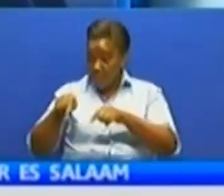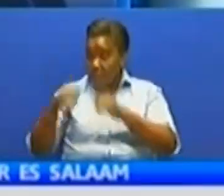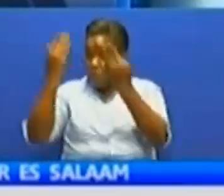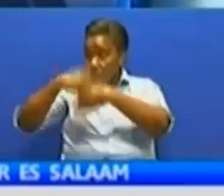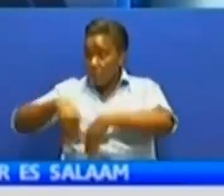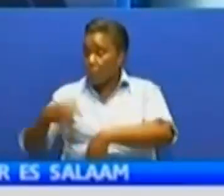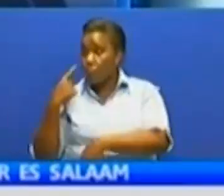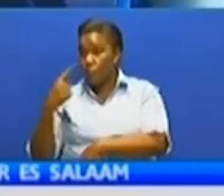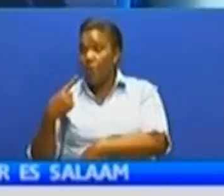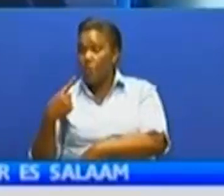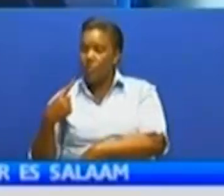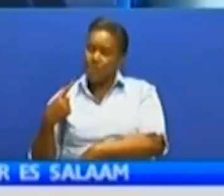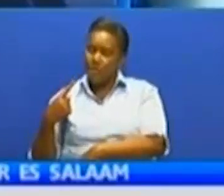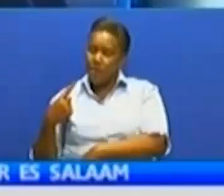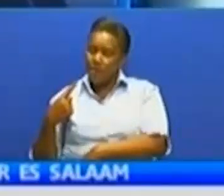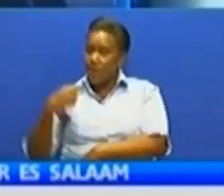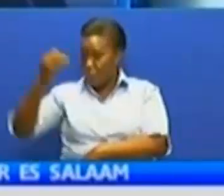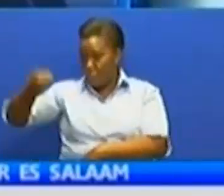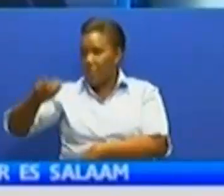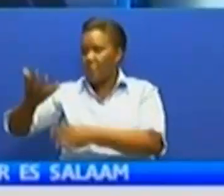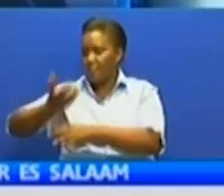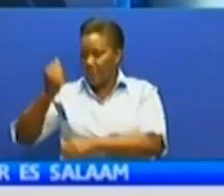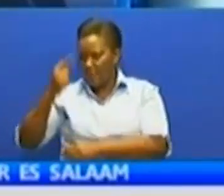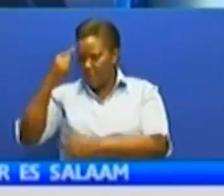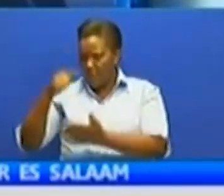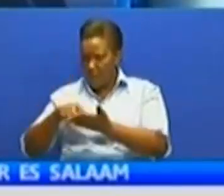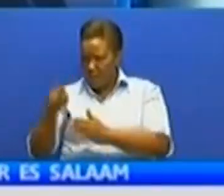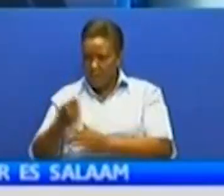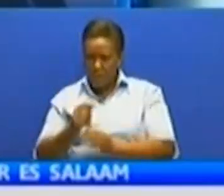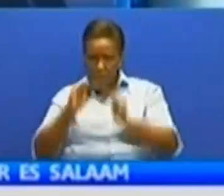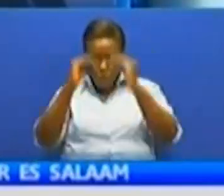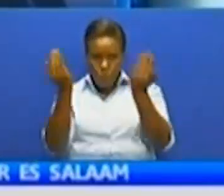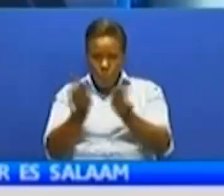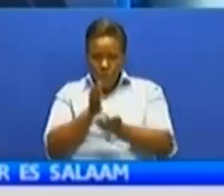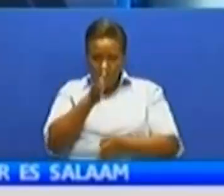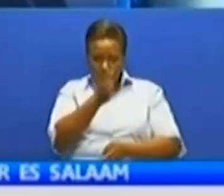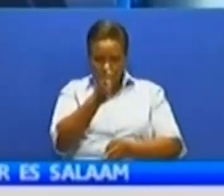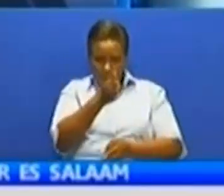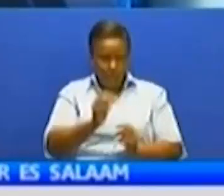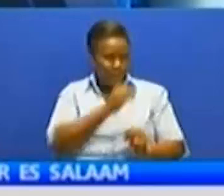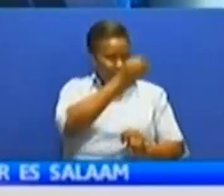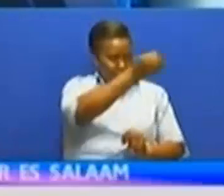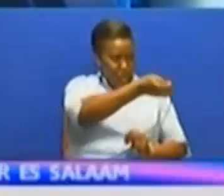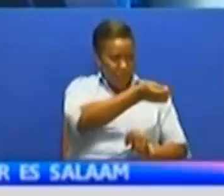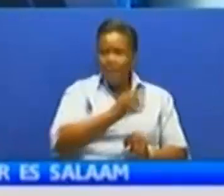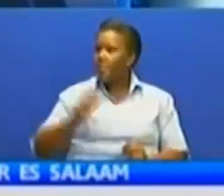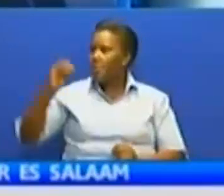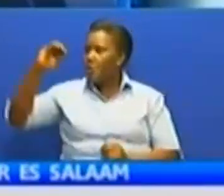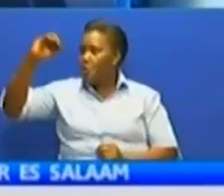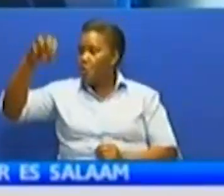jua linakuwa upande mmoja, dunia inakuwa katikati, na mwezi unakuwa upande wa pili. Aha. Na inakuwa mstari